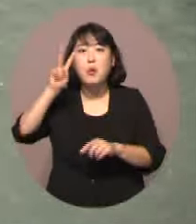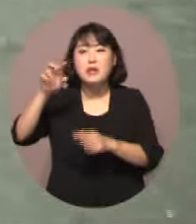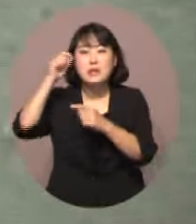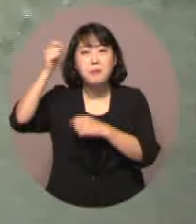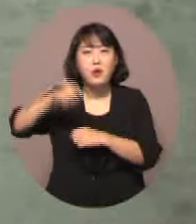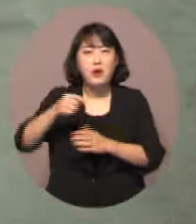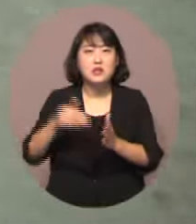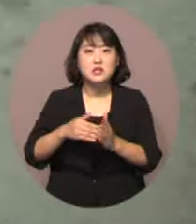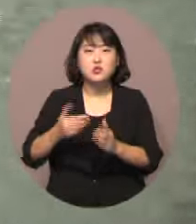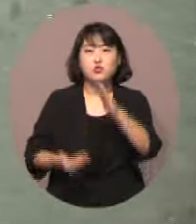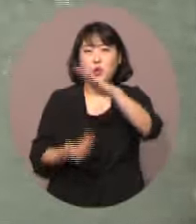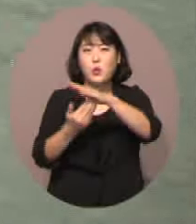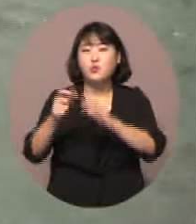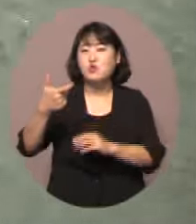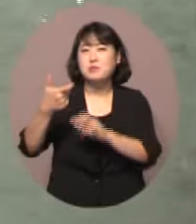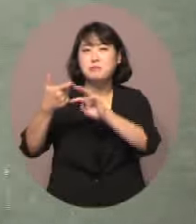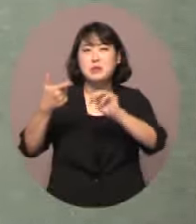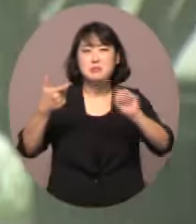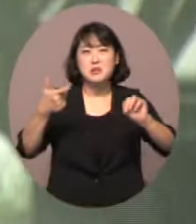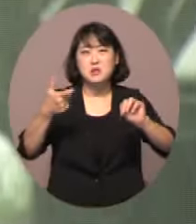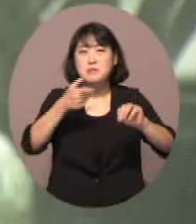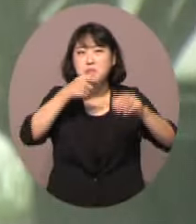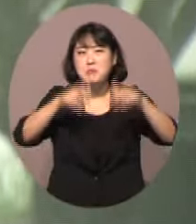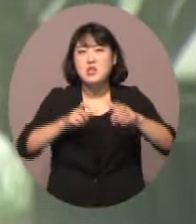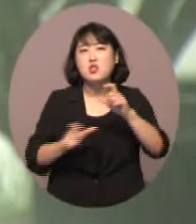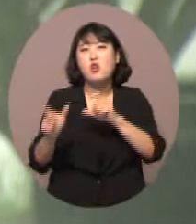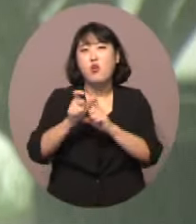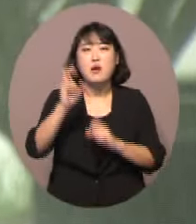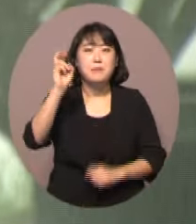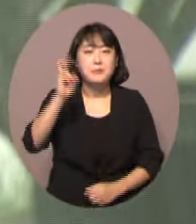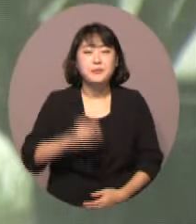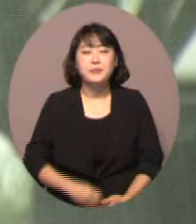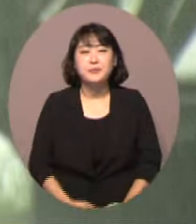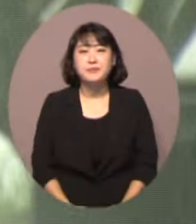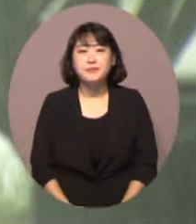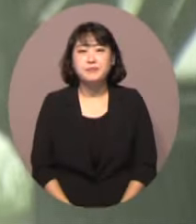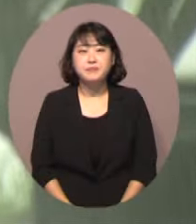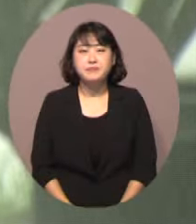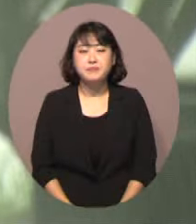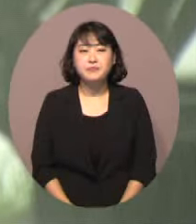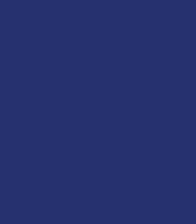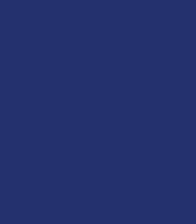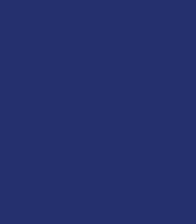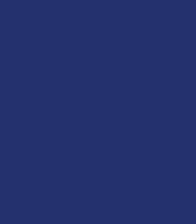최대 60mm가 더 내릴 전망입니다. MBC 뉴스 박선진입니다.